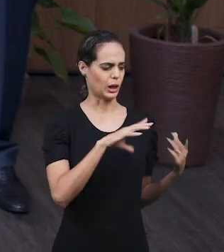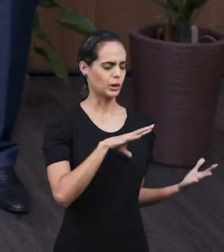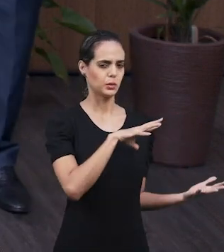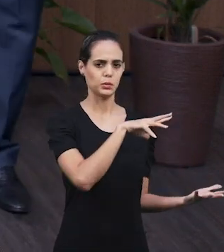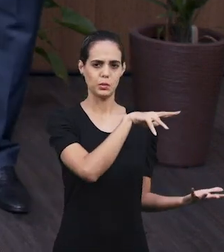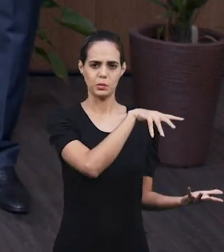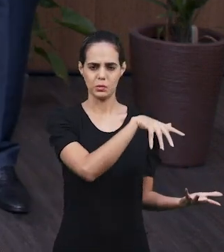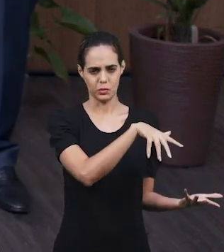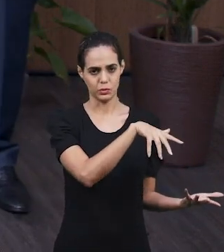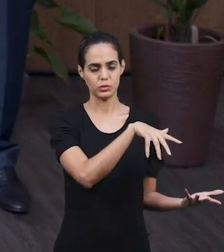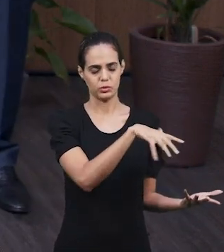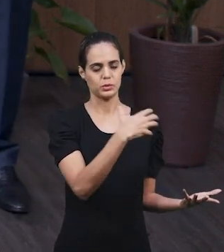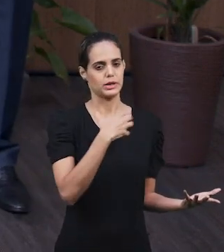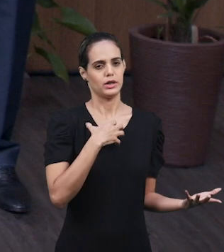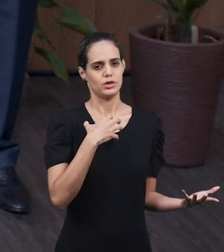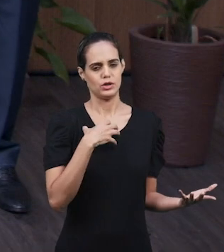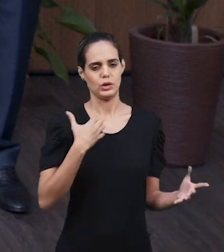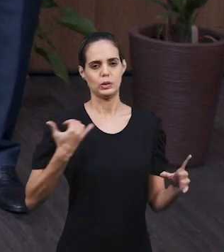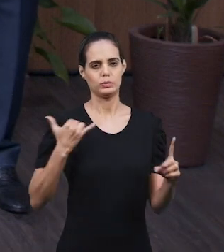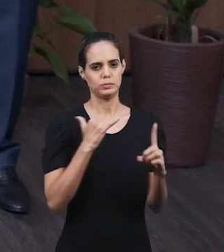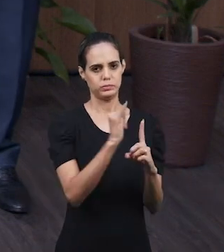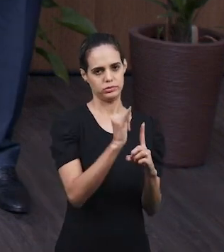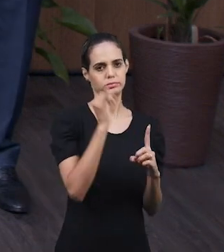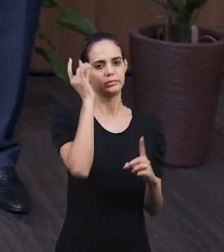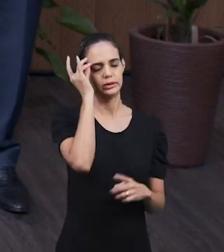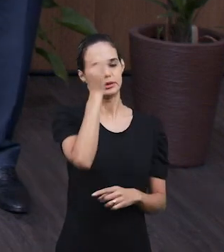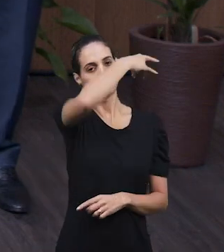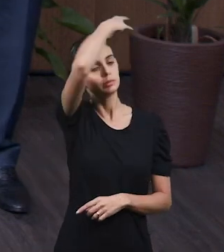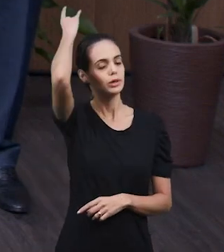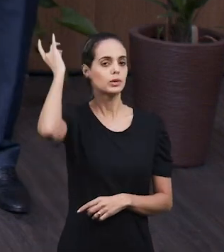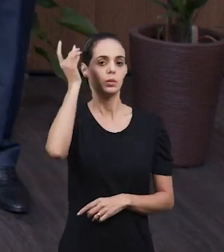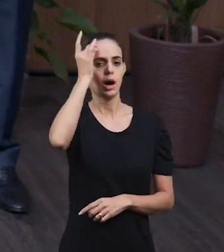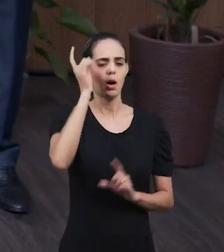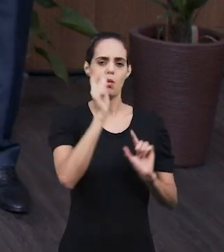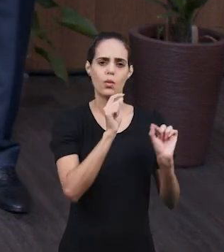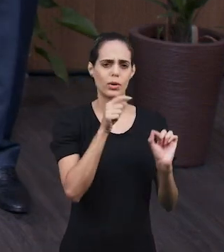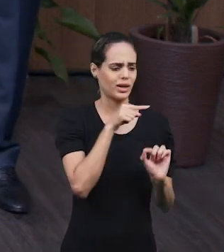sens prophétique, spirituel, demander